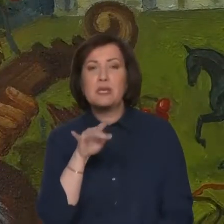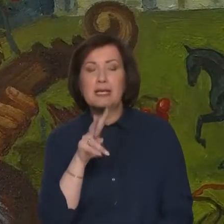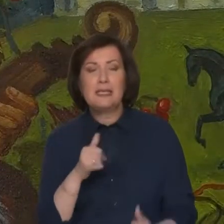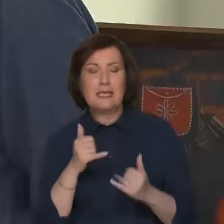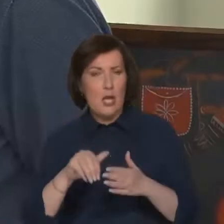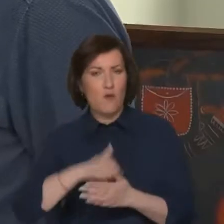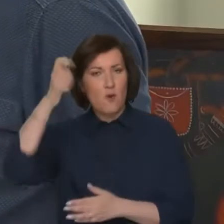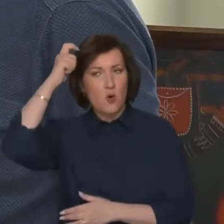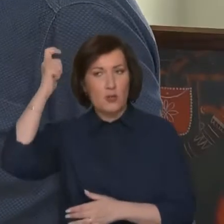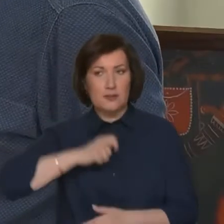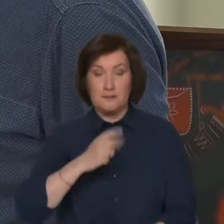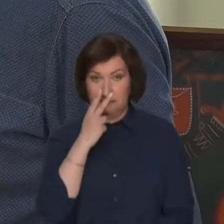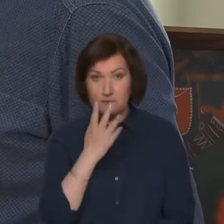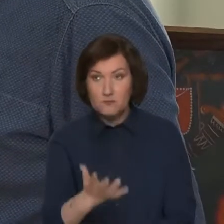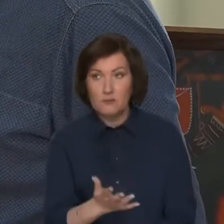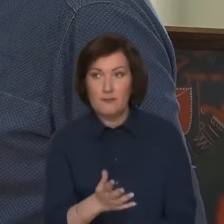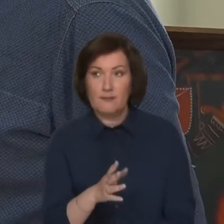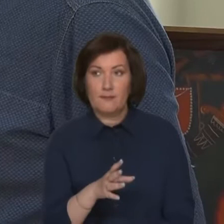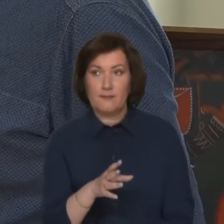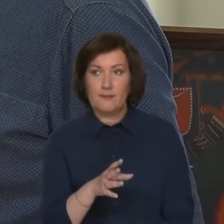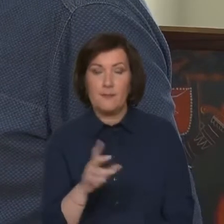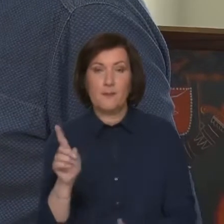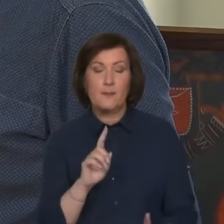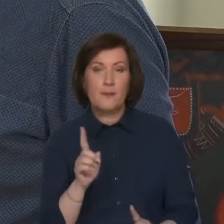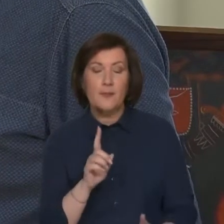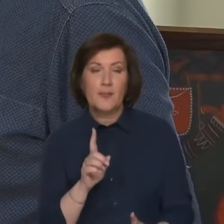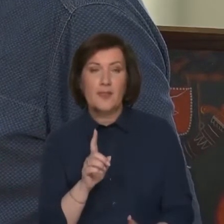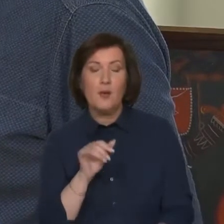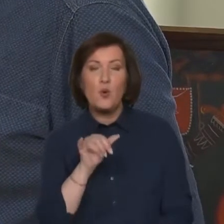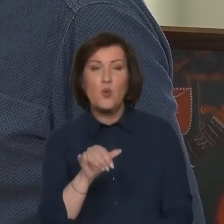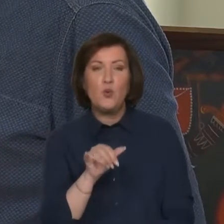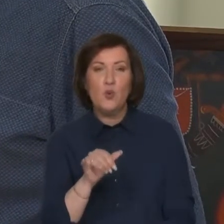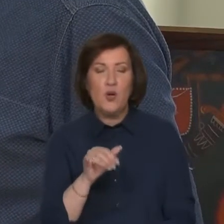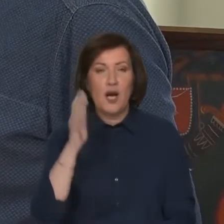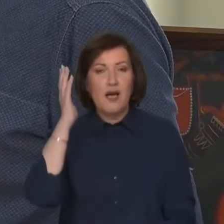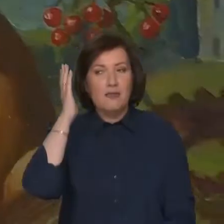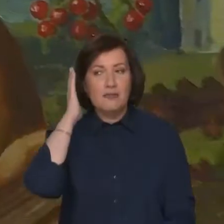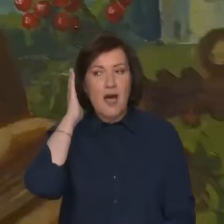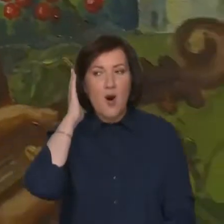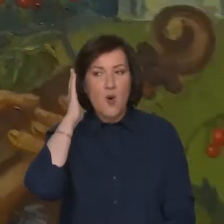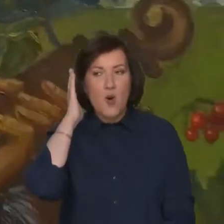нового козака. Бачите, що у нього на голові